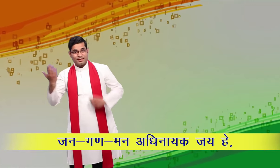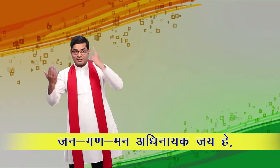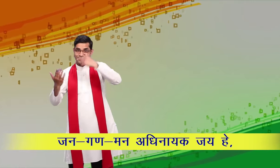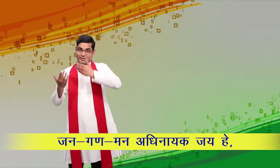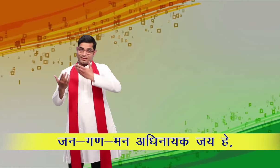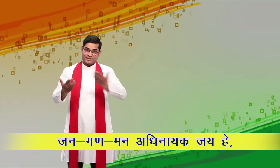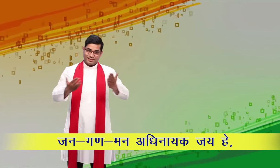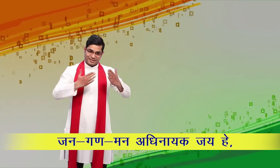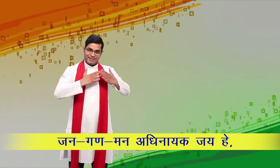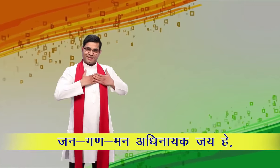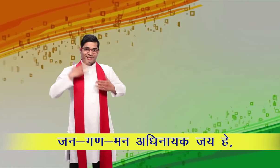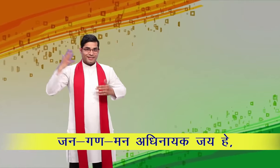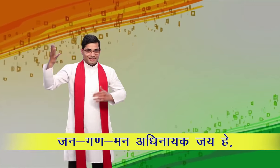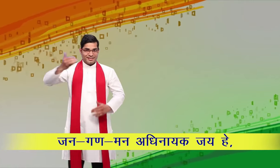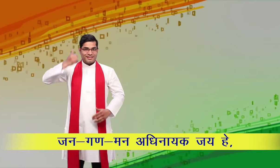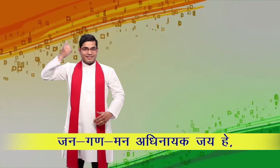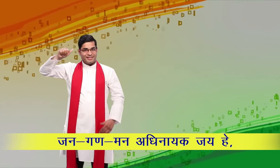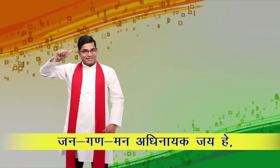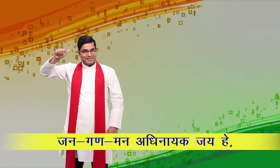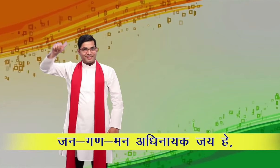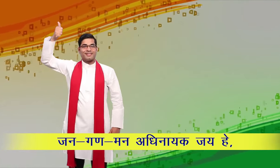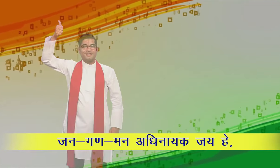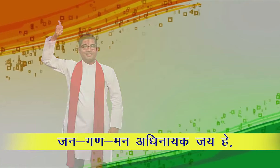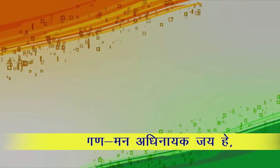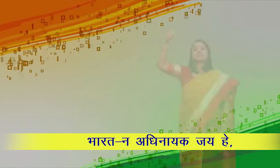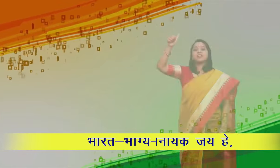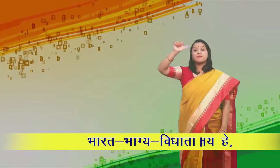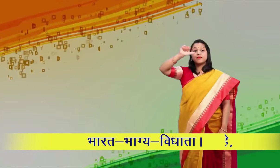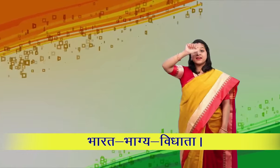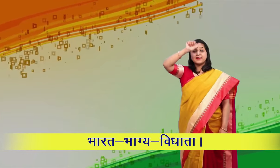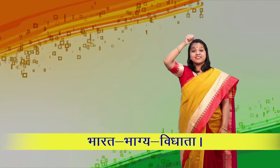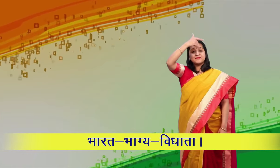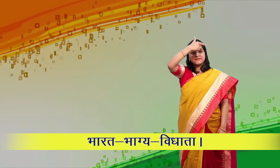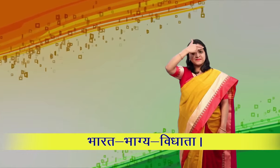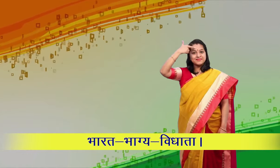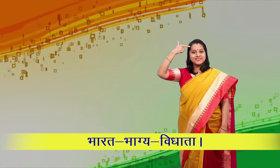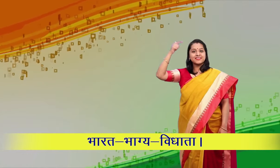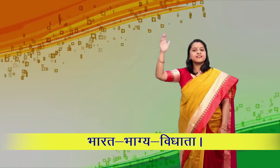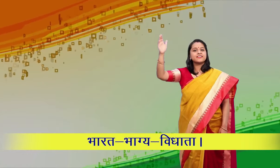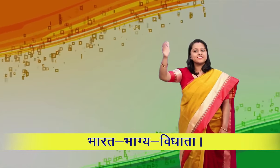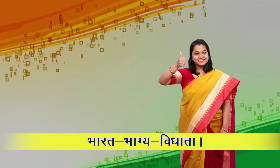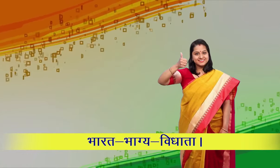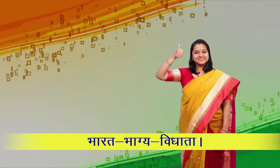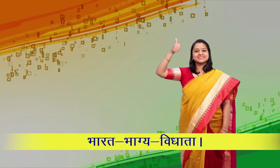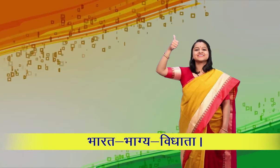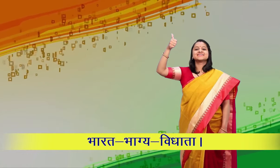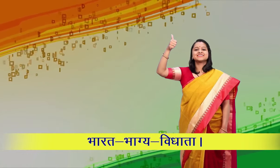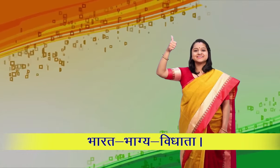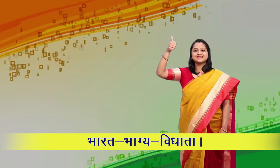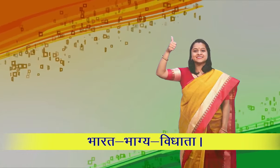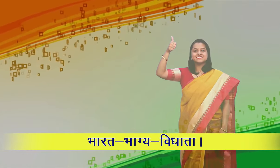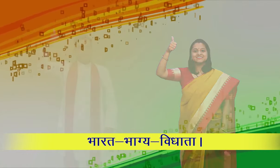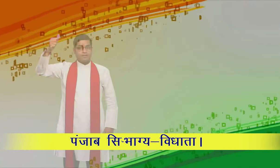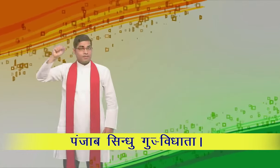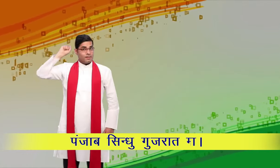Janagana mana adhinayaka jaya hind Bharat bhagya vidhata